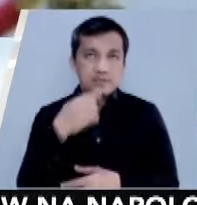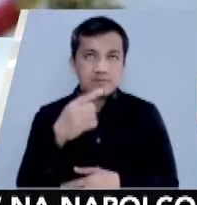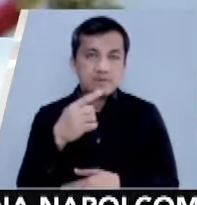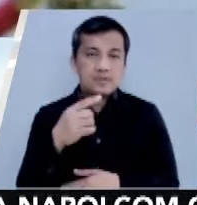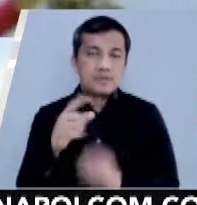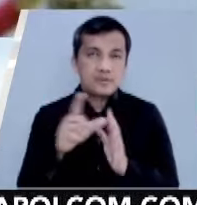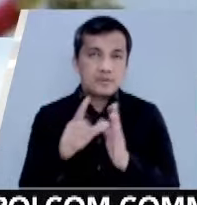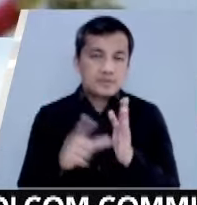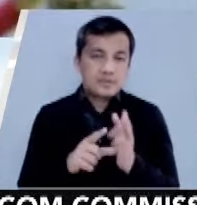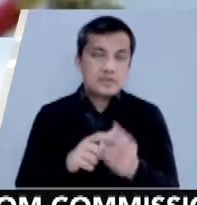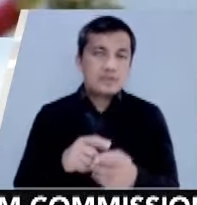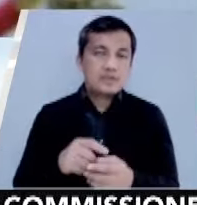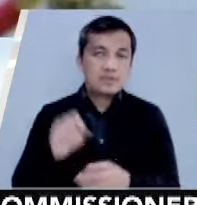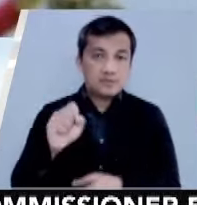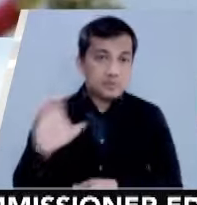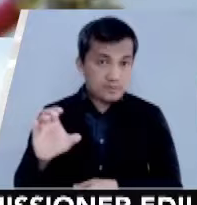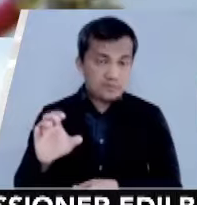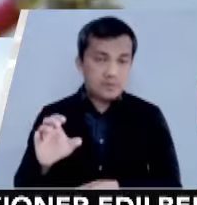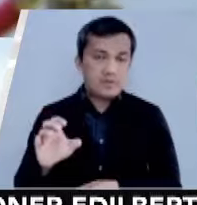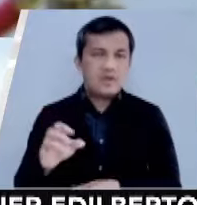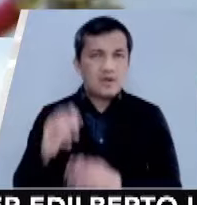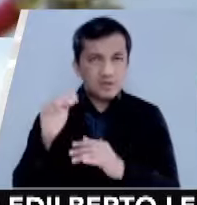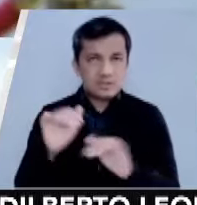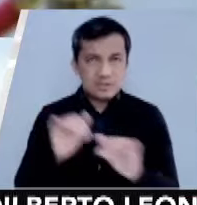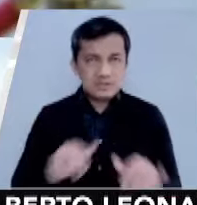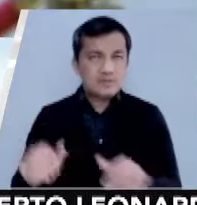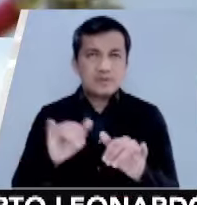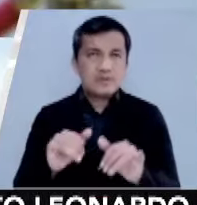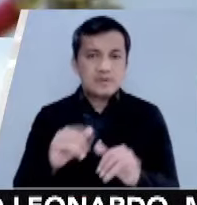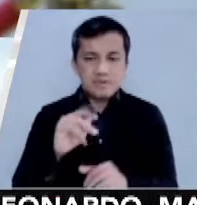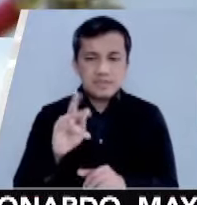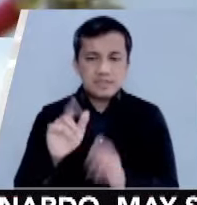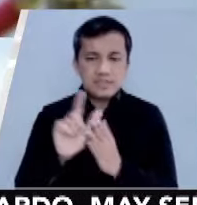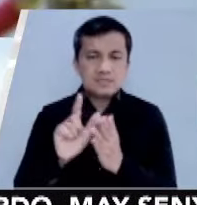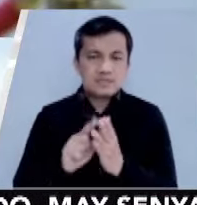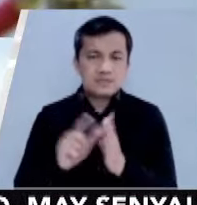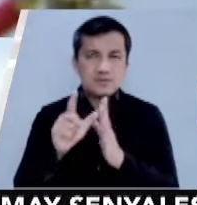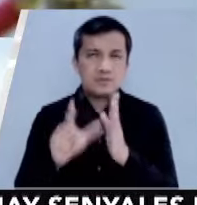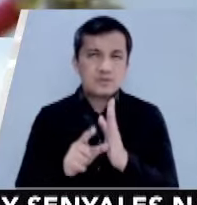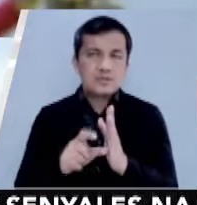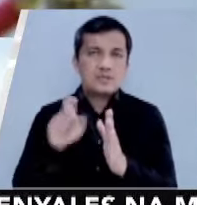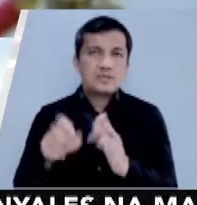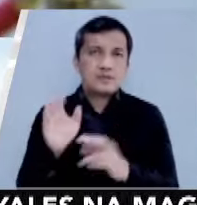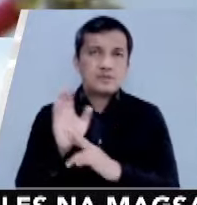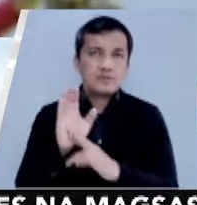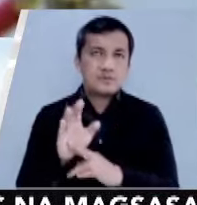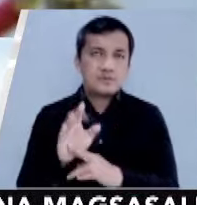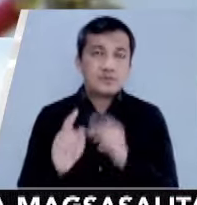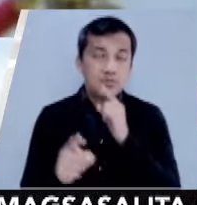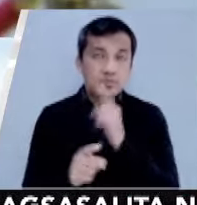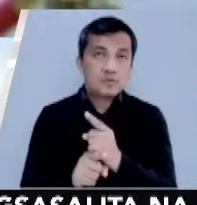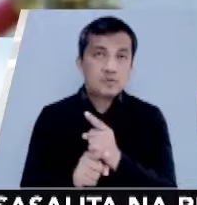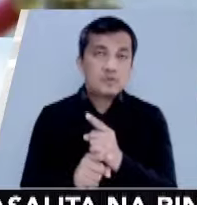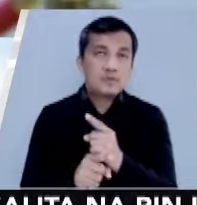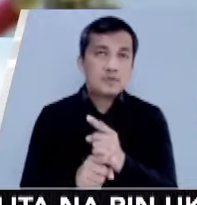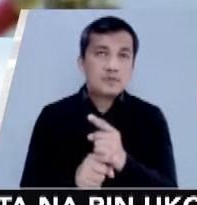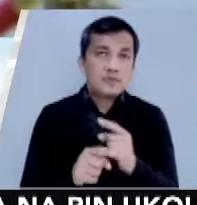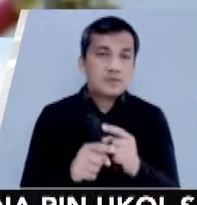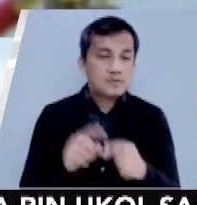hukuman. And at the same time, sana talaga yung magiging party list law natin ay may representation sigurado ang bawat iba't ibang